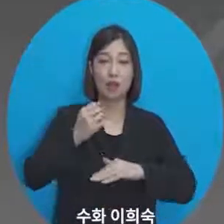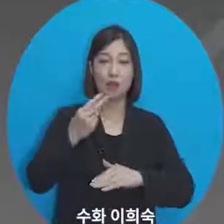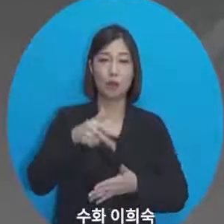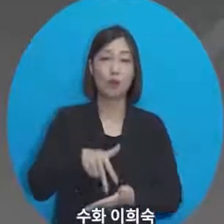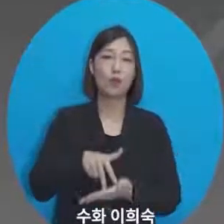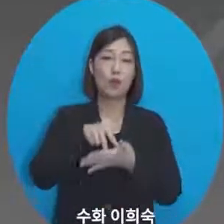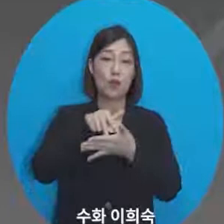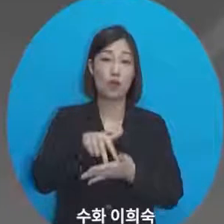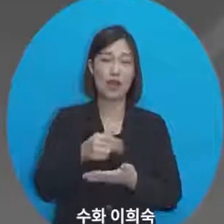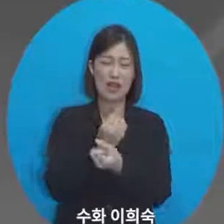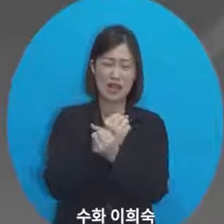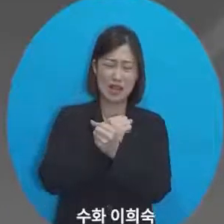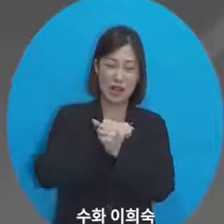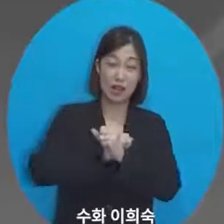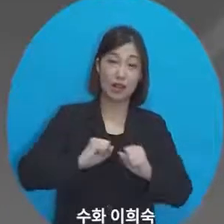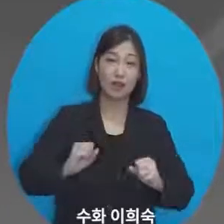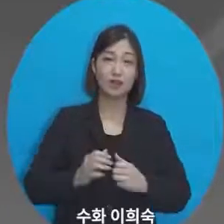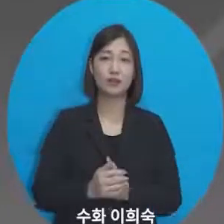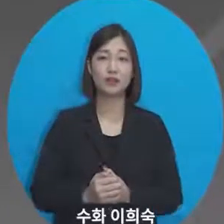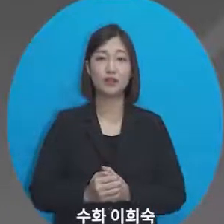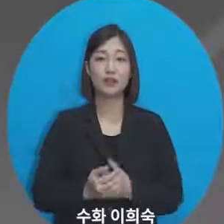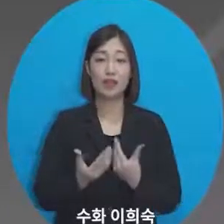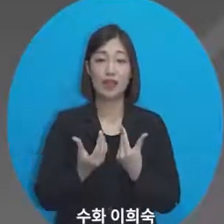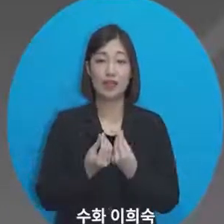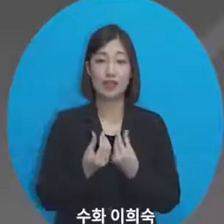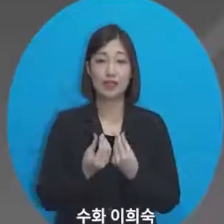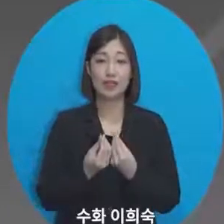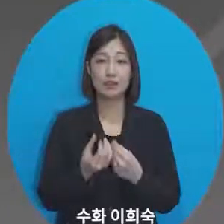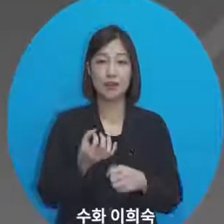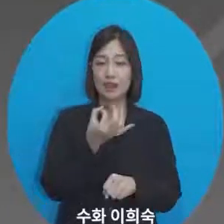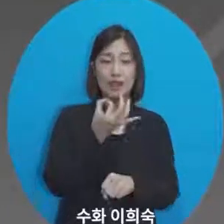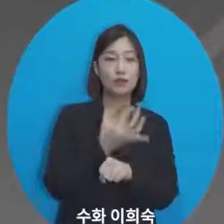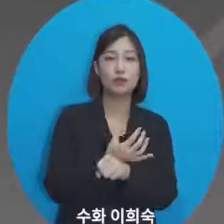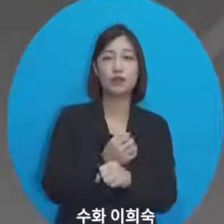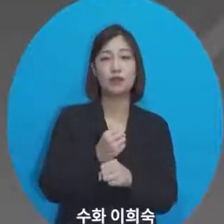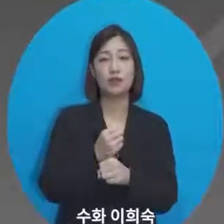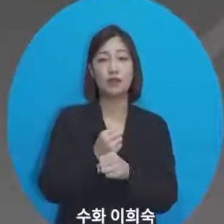내부 같은 경우는 최대한 단순화 그리고 넓은 형태로